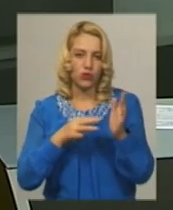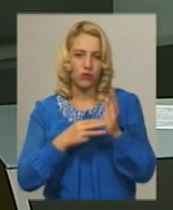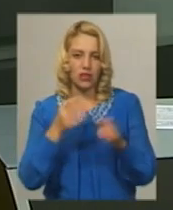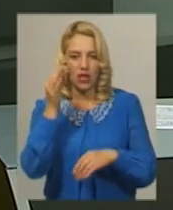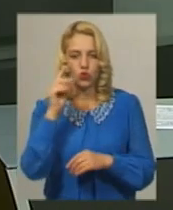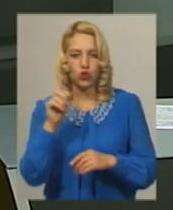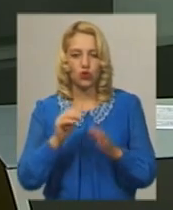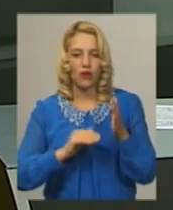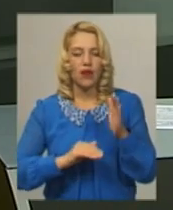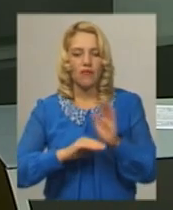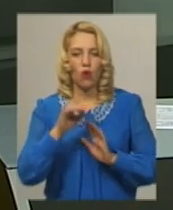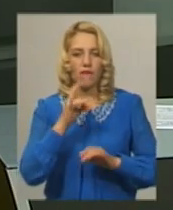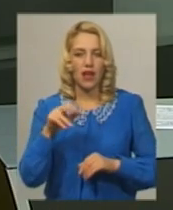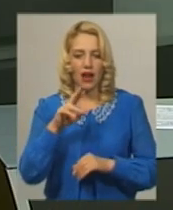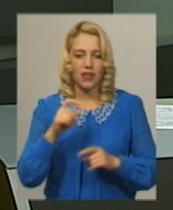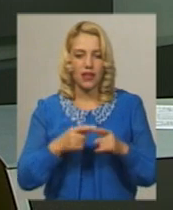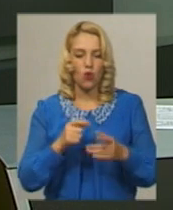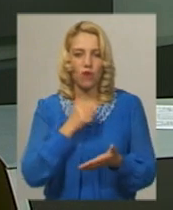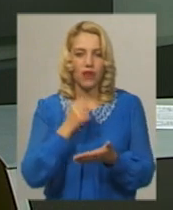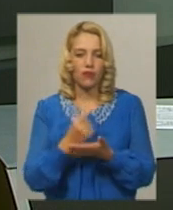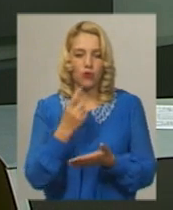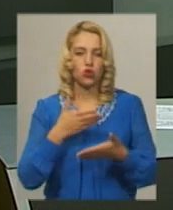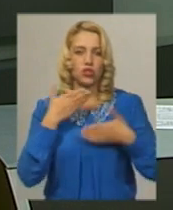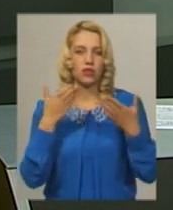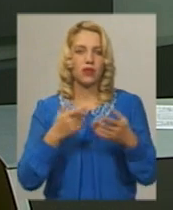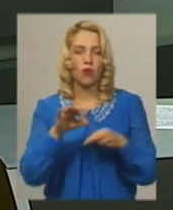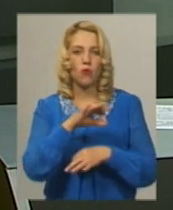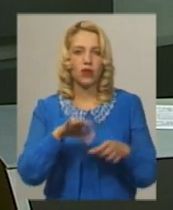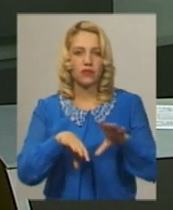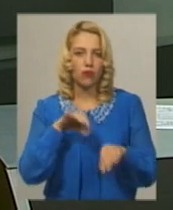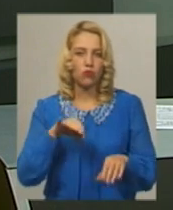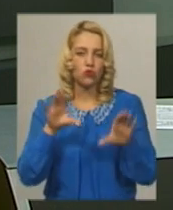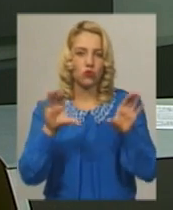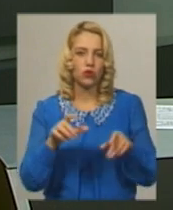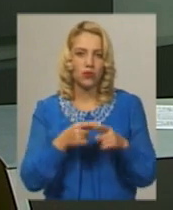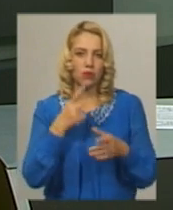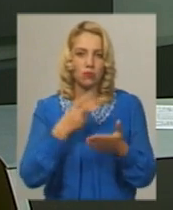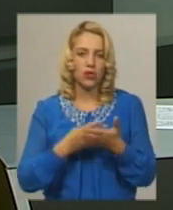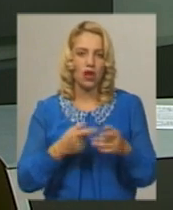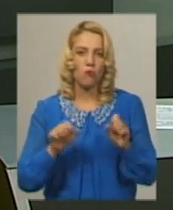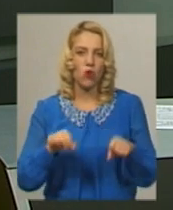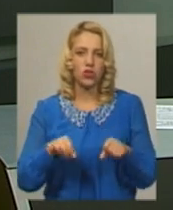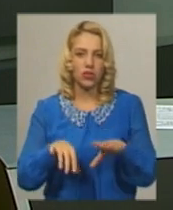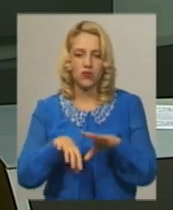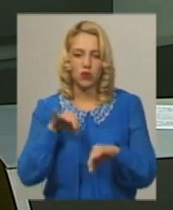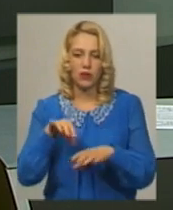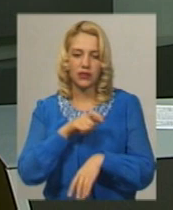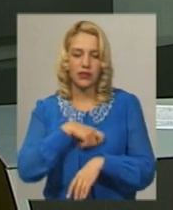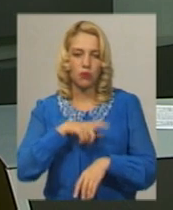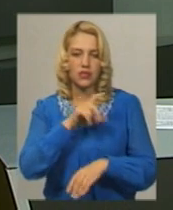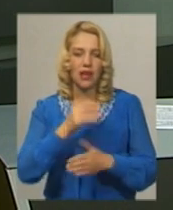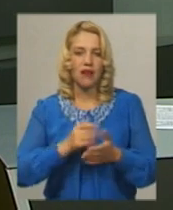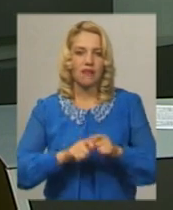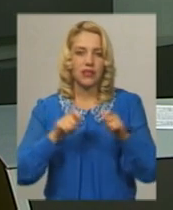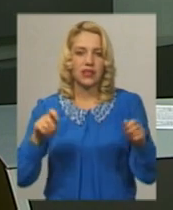роки тому Верховна Рада ухвалила в першому читанні проект виборчого кодексу. Він передбачає можливість обирати депутатів за відкритими